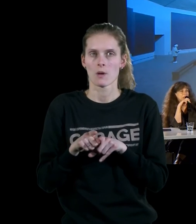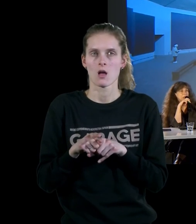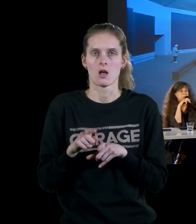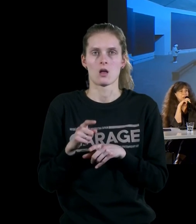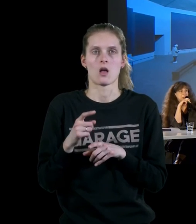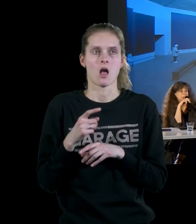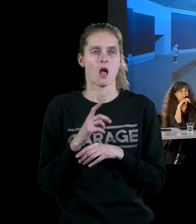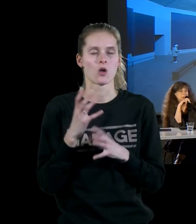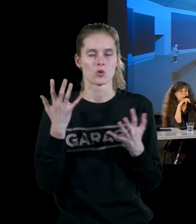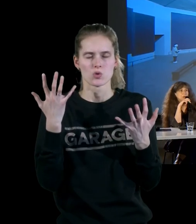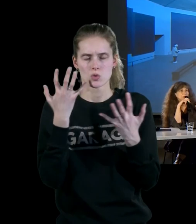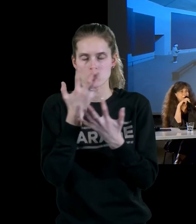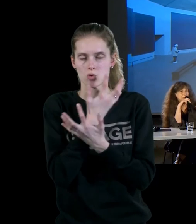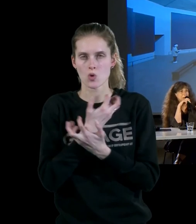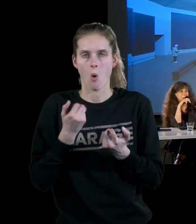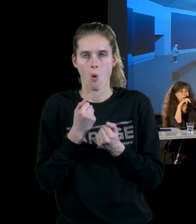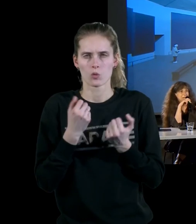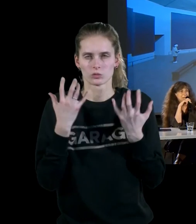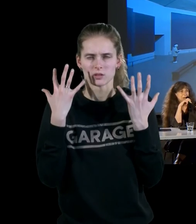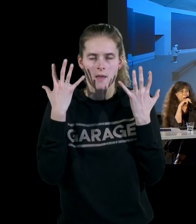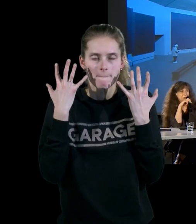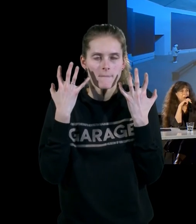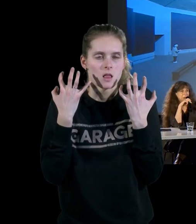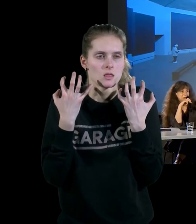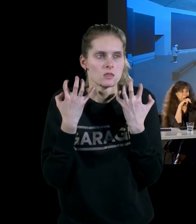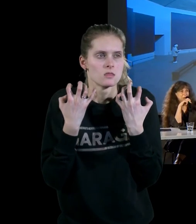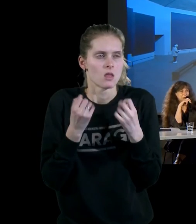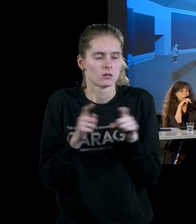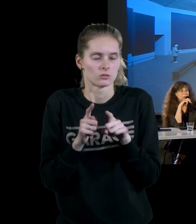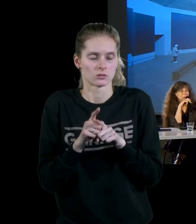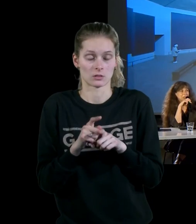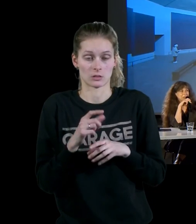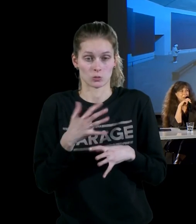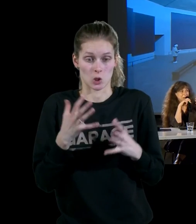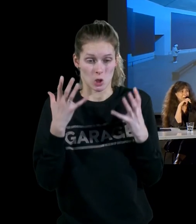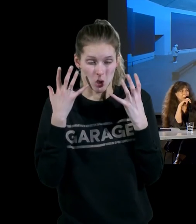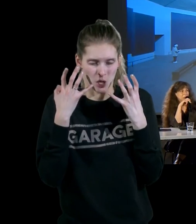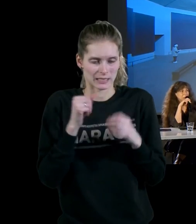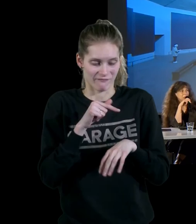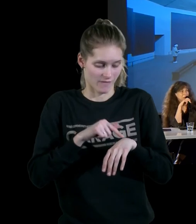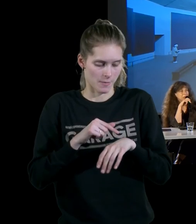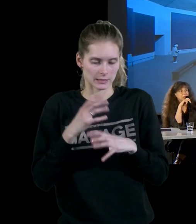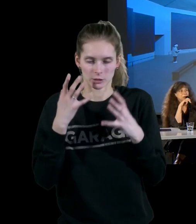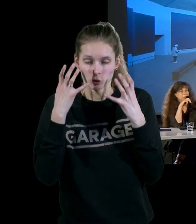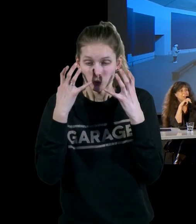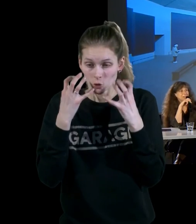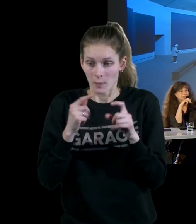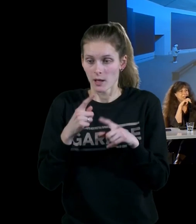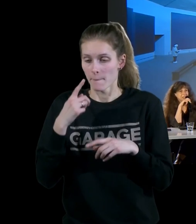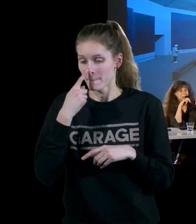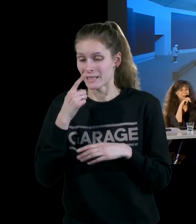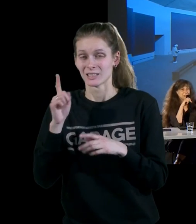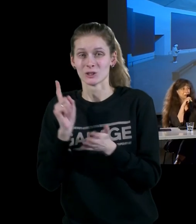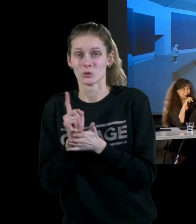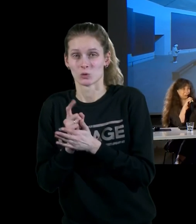черный час ночи, когда настолько темно, что понимаешь, что вот самый темный час уже миновал, что это настолько темно, что сейчас начнет светать.